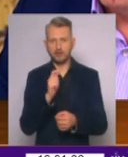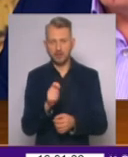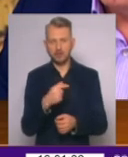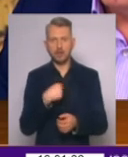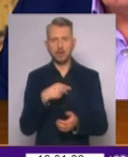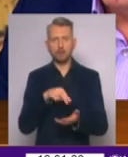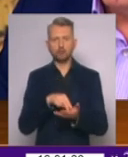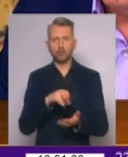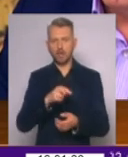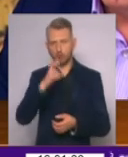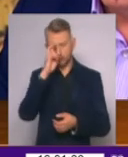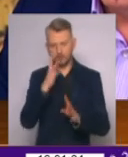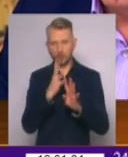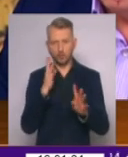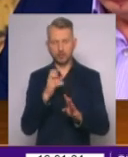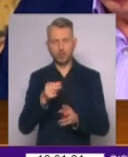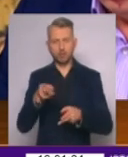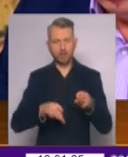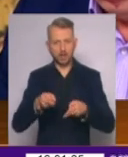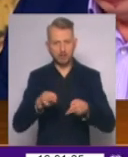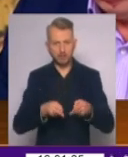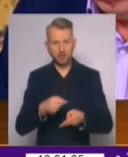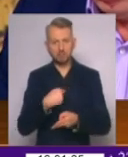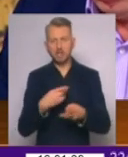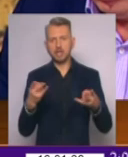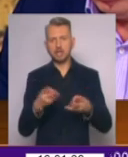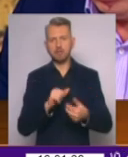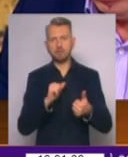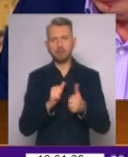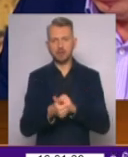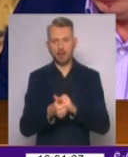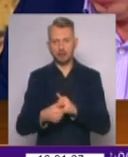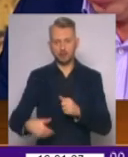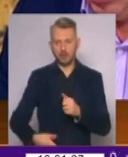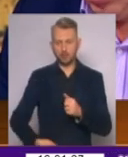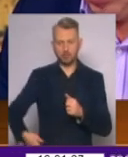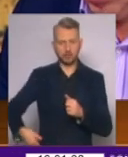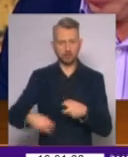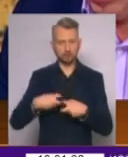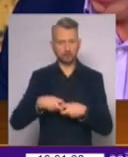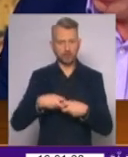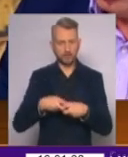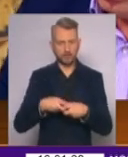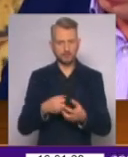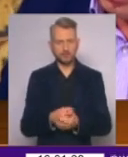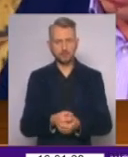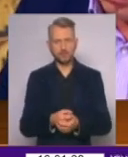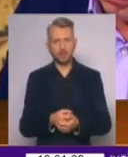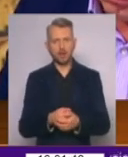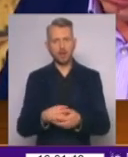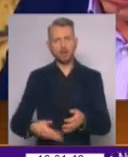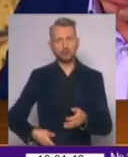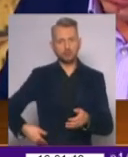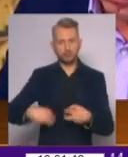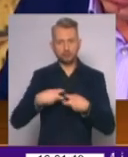на государственну очередь на операцію. У мені треба міняти тазобедрений сустав. От, ну так як сустав, мені